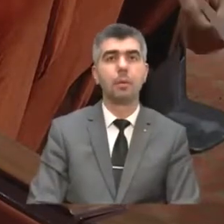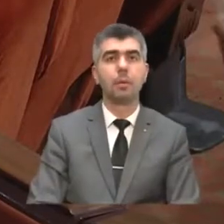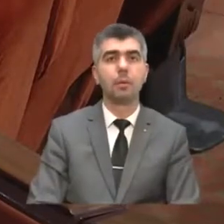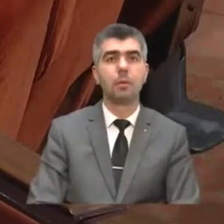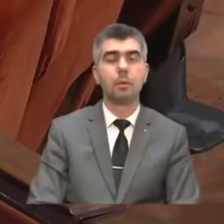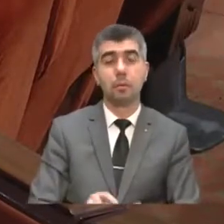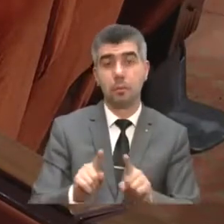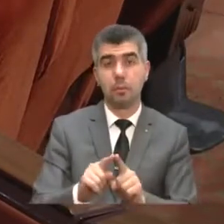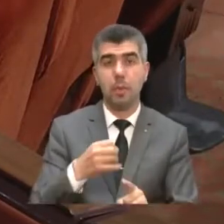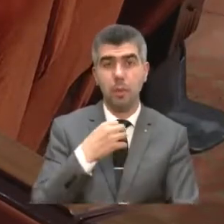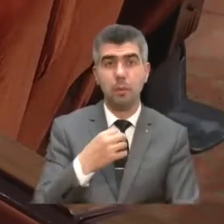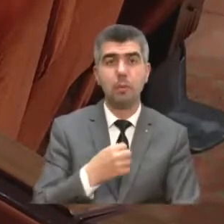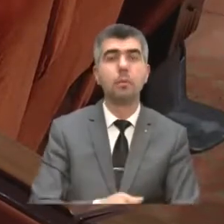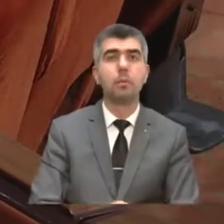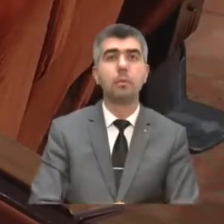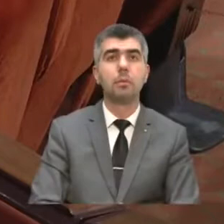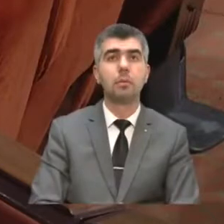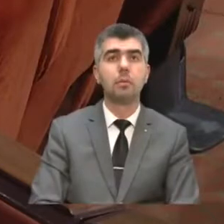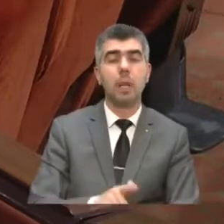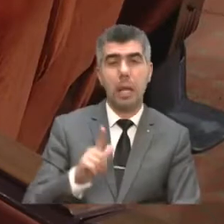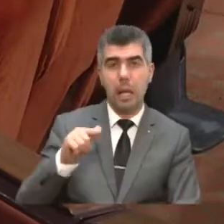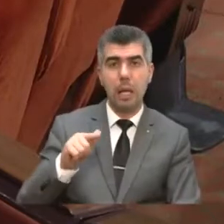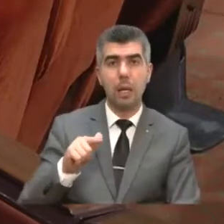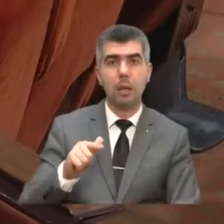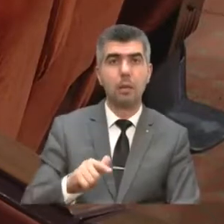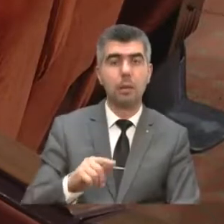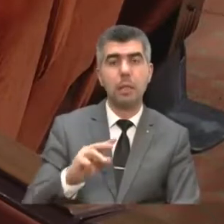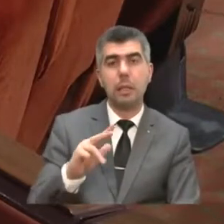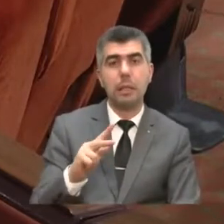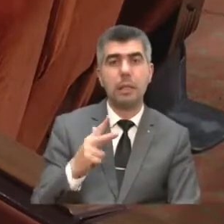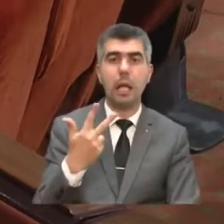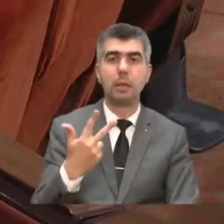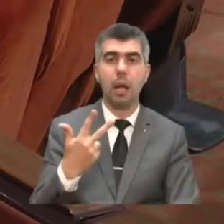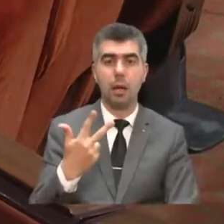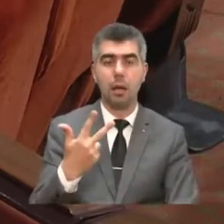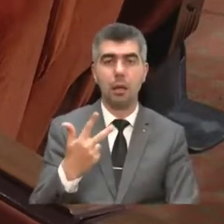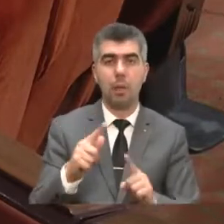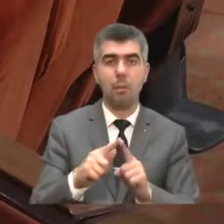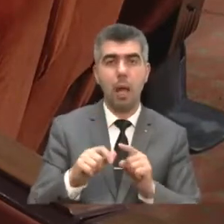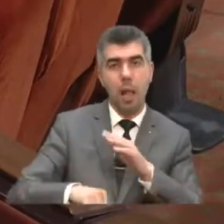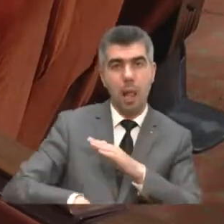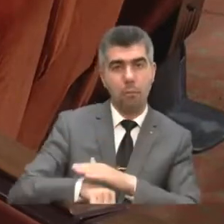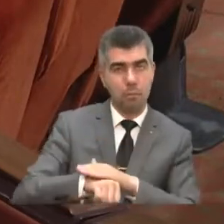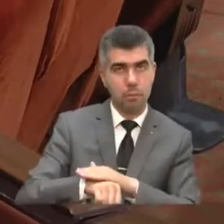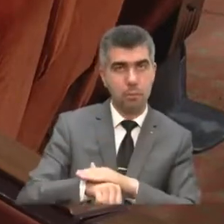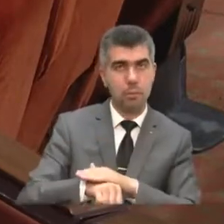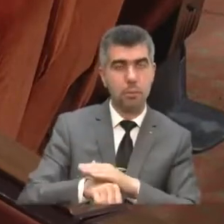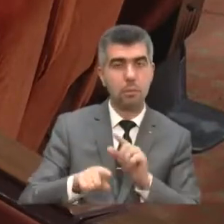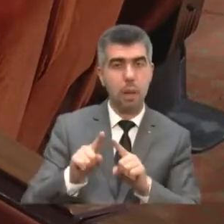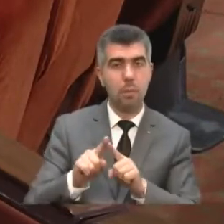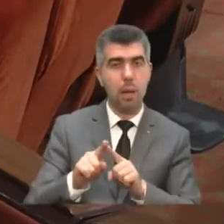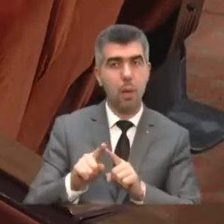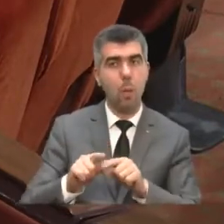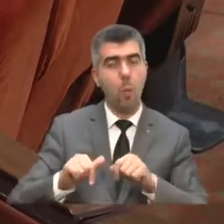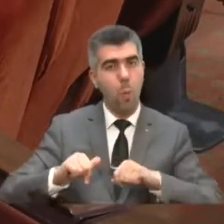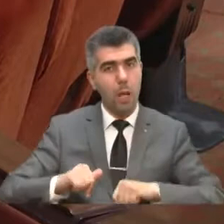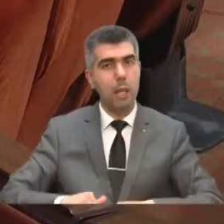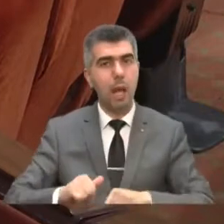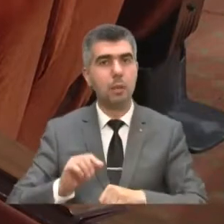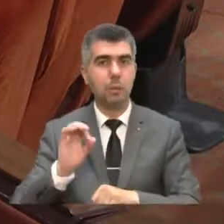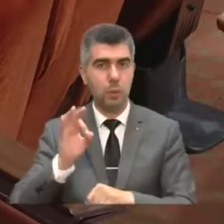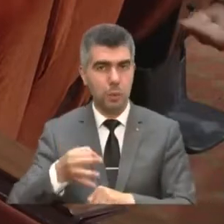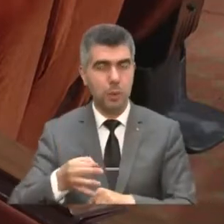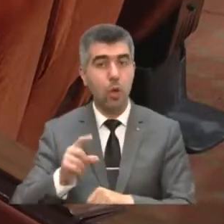وكانت جات كاين واحد ثلاثه ديال الانواع ديال الملاعب. كاين الملاعب اللي تابعه للقطاع، كاين اللي